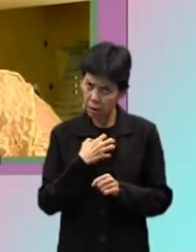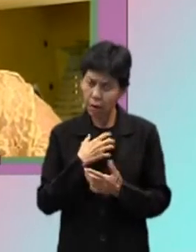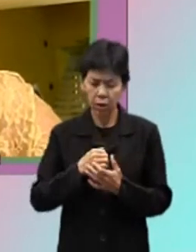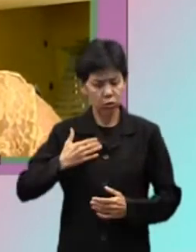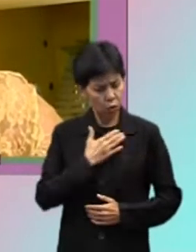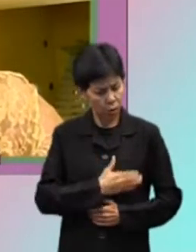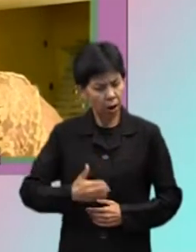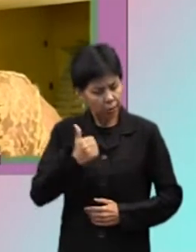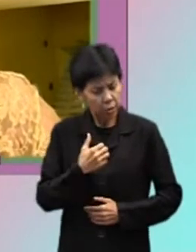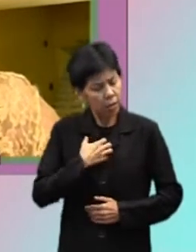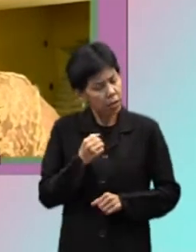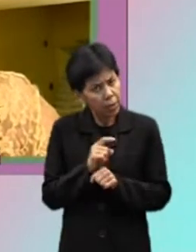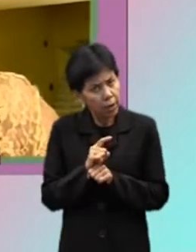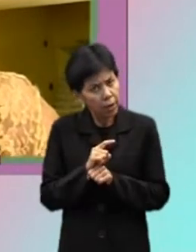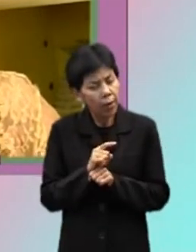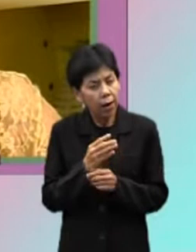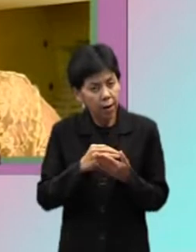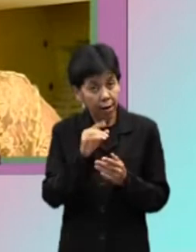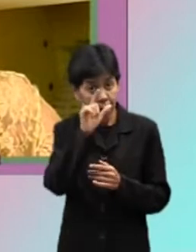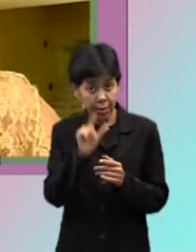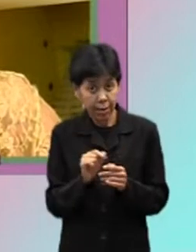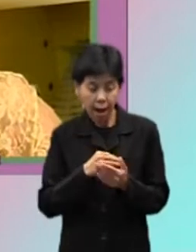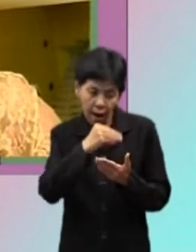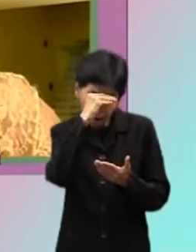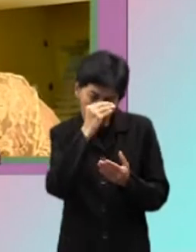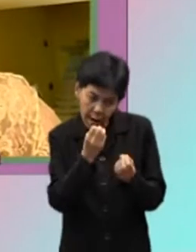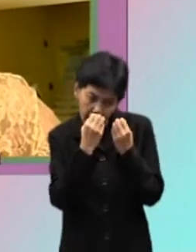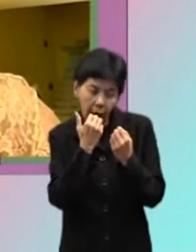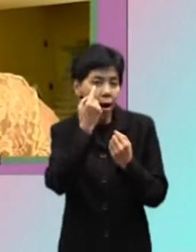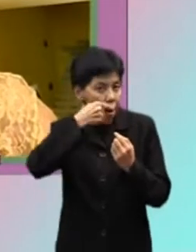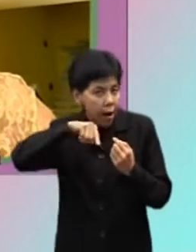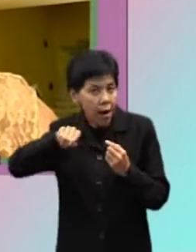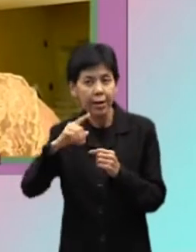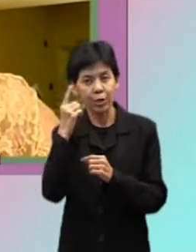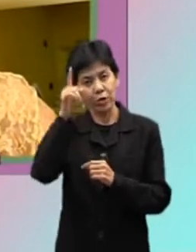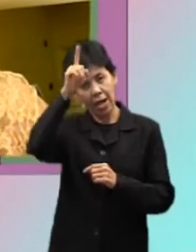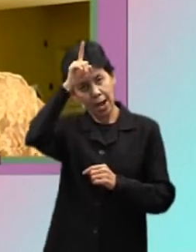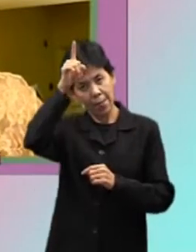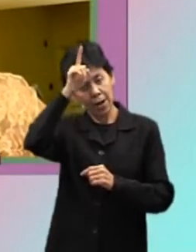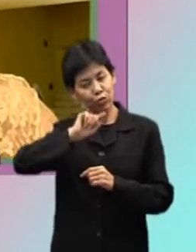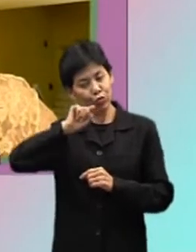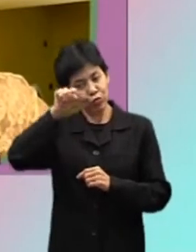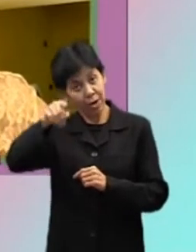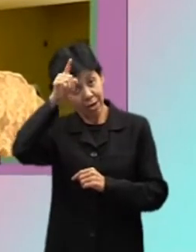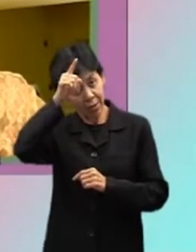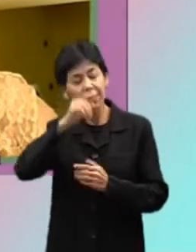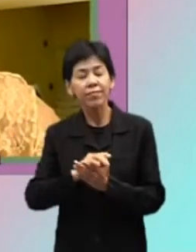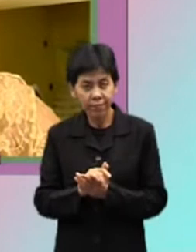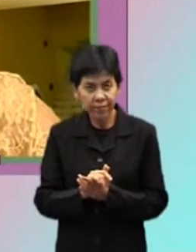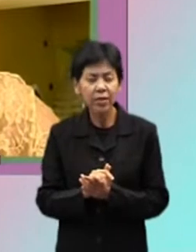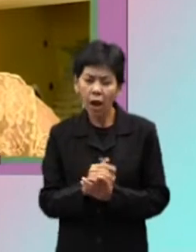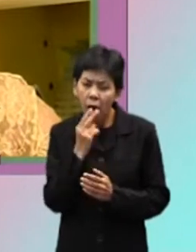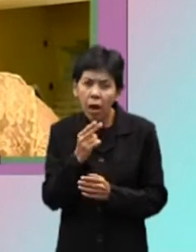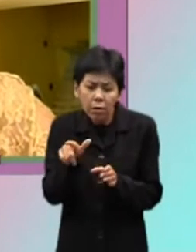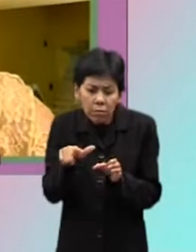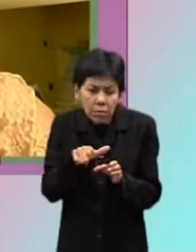สุขภาพของตัวเองเมื่อเรียนที่อิตาลีเสร็จเรียบร้อยก็เดินทางไปเที่ยวที่ประเทศเยอรมันในขณะที่เที่ยวที่เยอรมันเนี่ยก็เจ